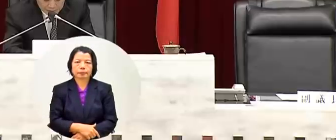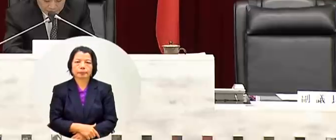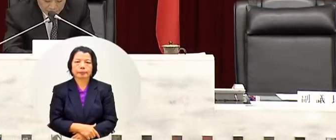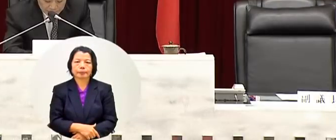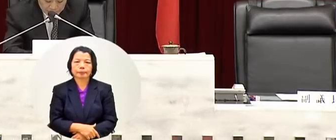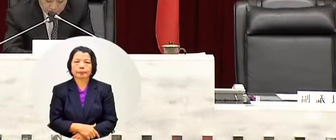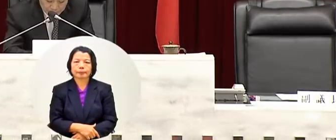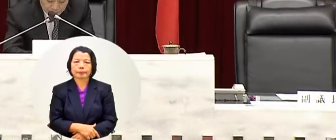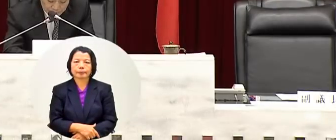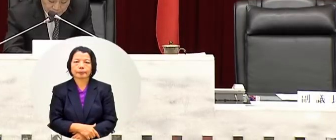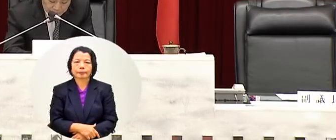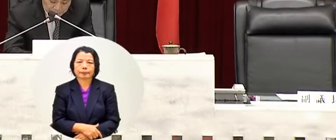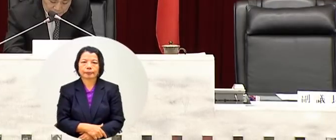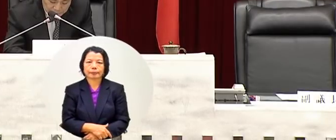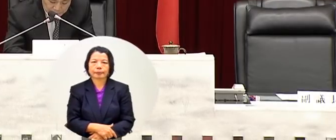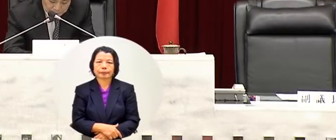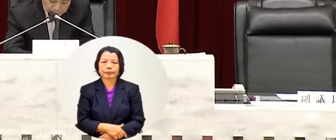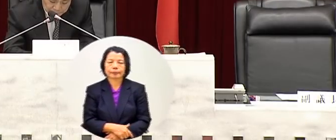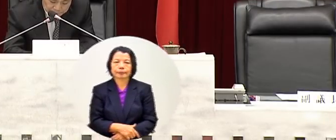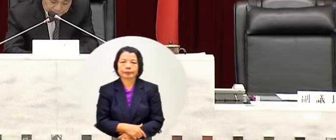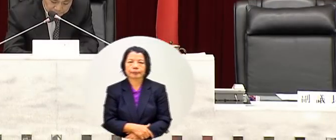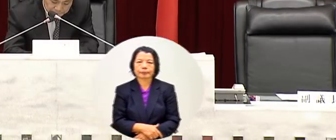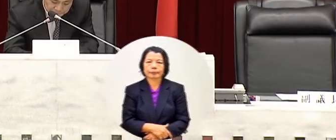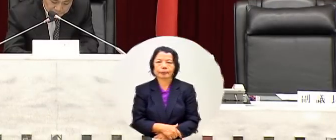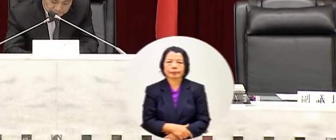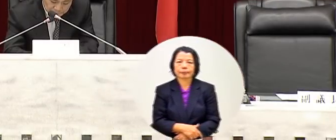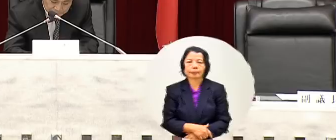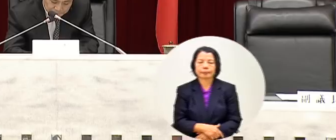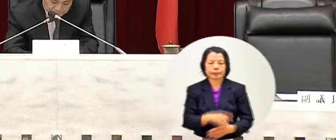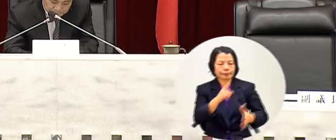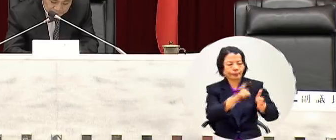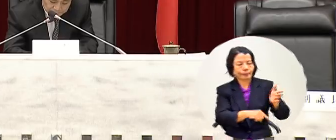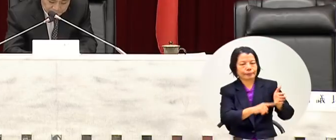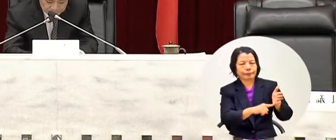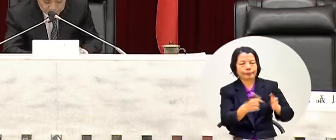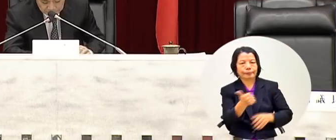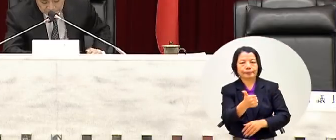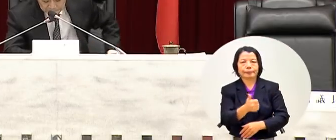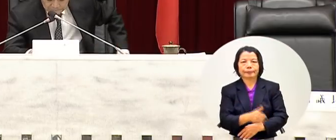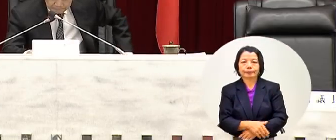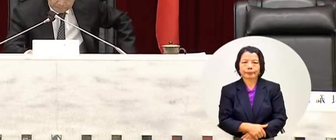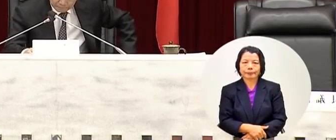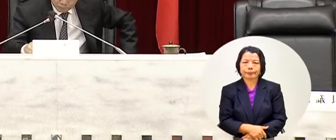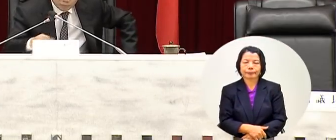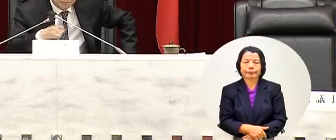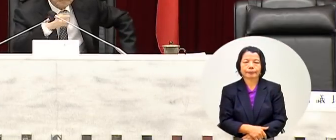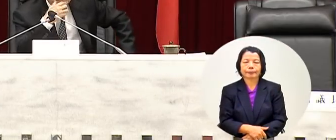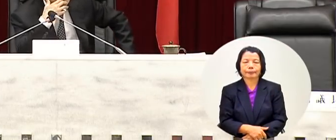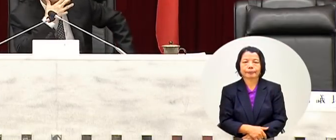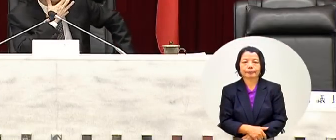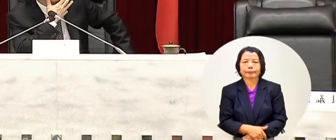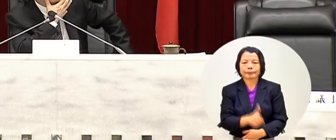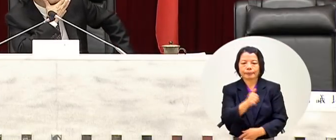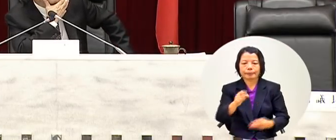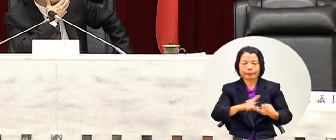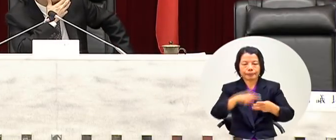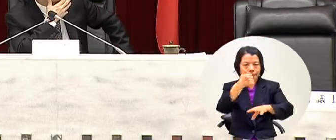好嘞，那简焕忠议员。 好，谢谢主席哈。那个投影片。